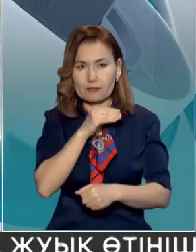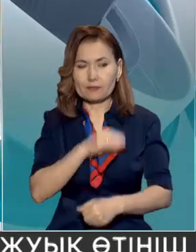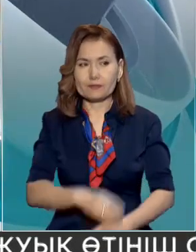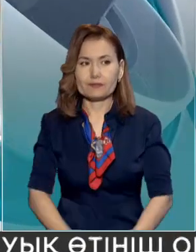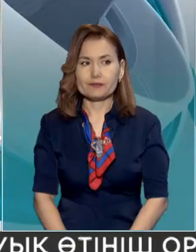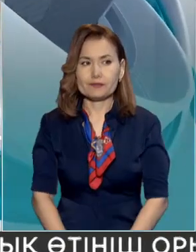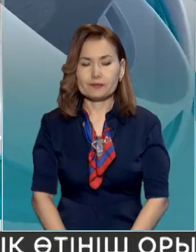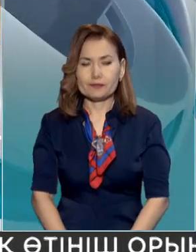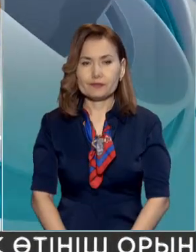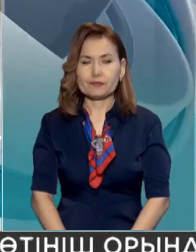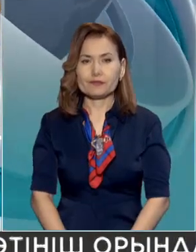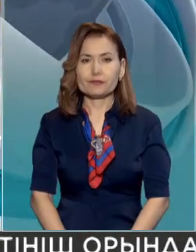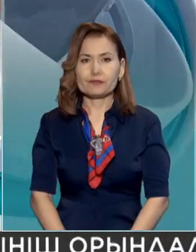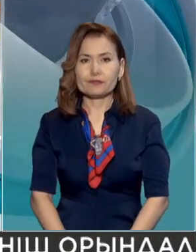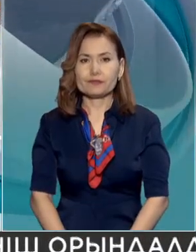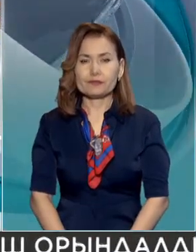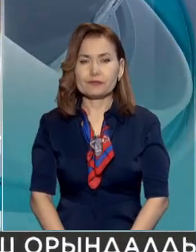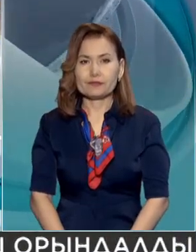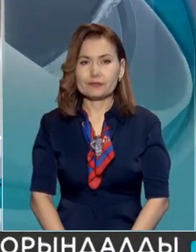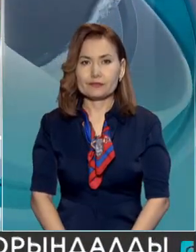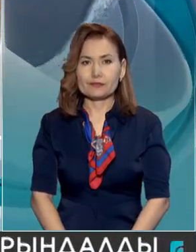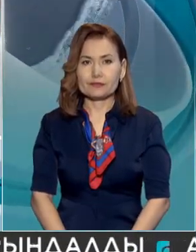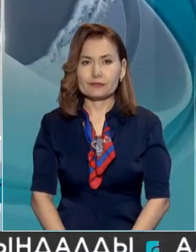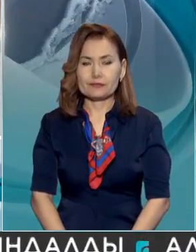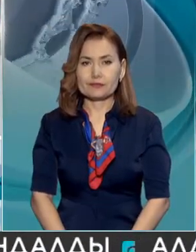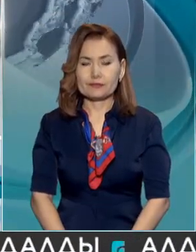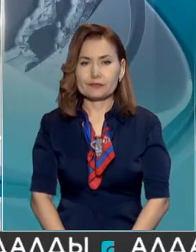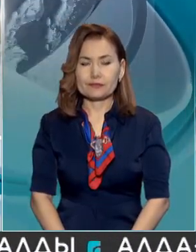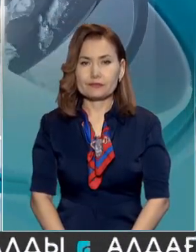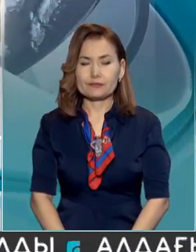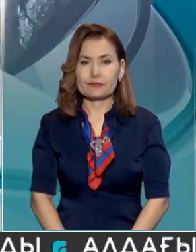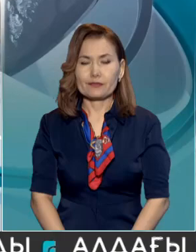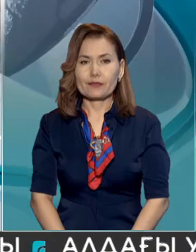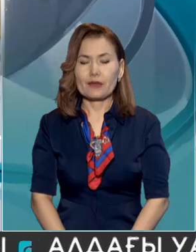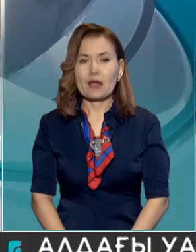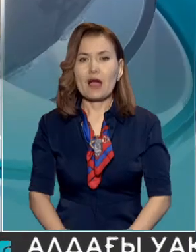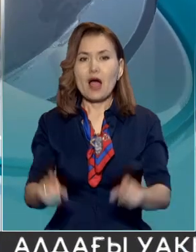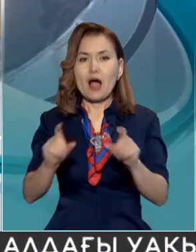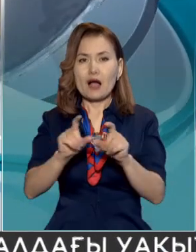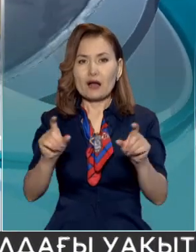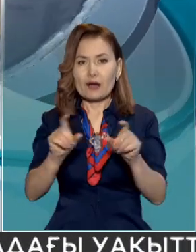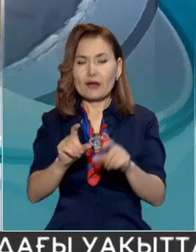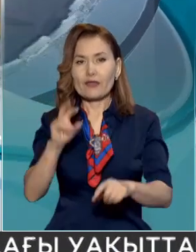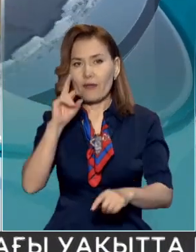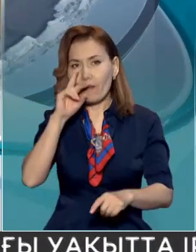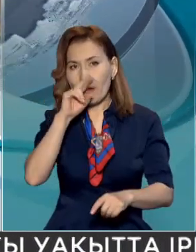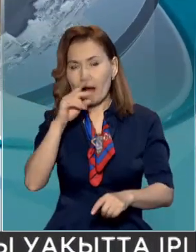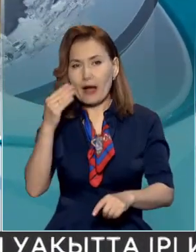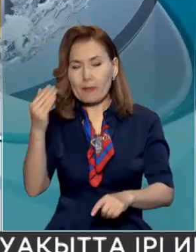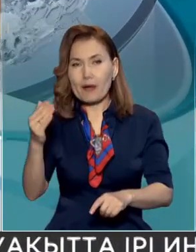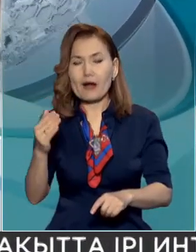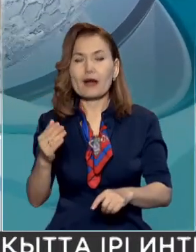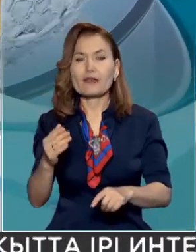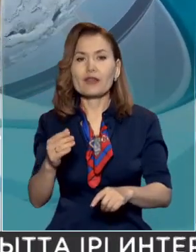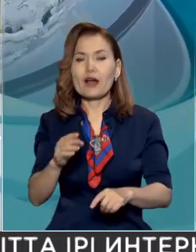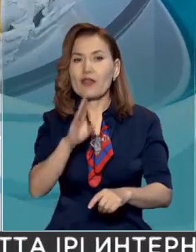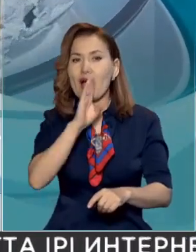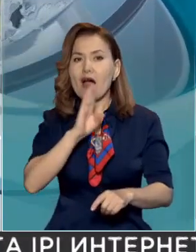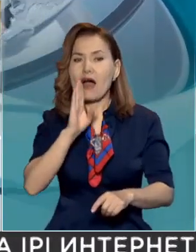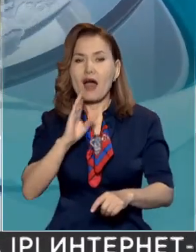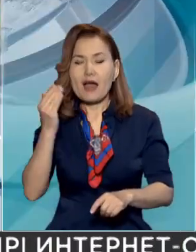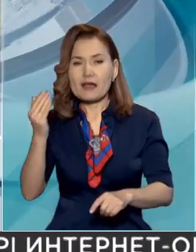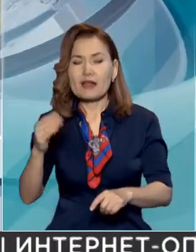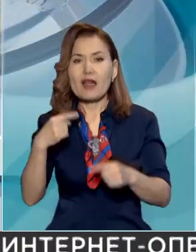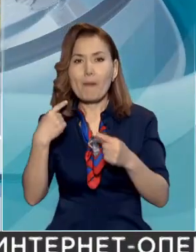Фармацевт ошиблась и продала горожанке лекарства не по назначению. Фармацевт қателесіп қала тұрғынына басқа дәріні сатқан анықталды. Енді ол